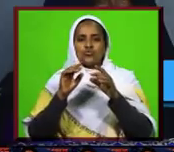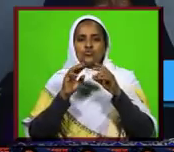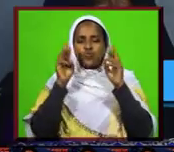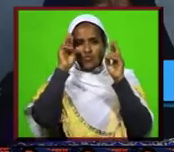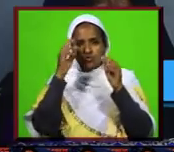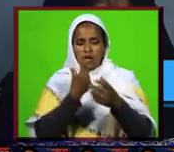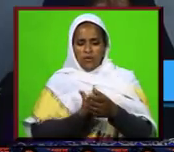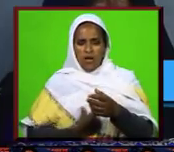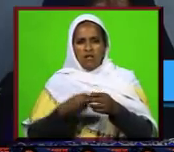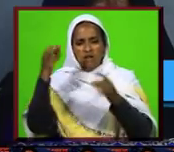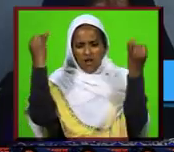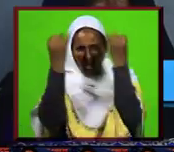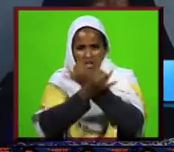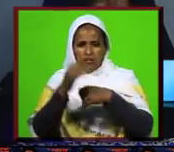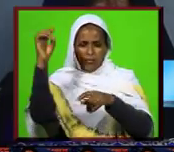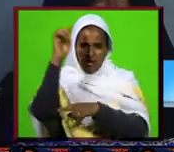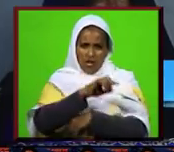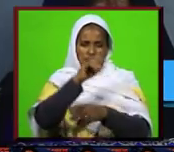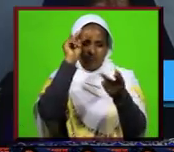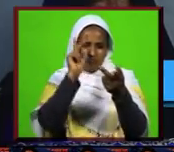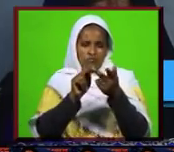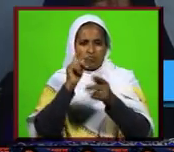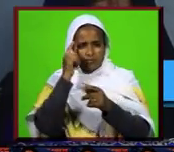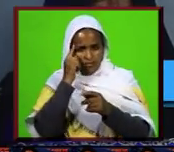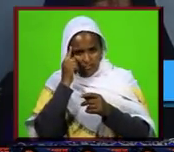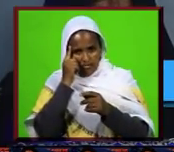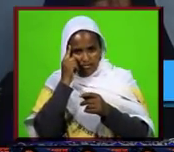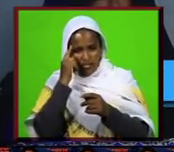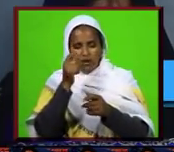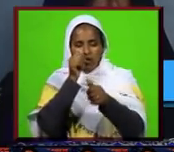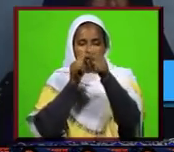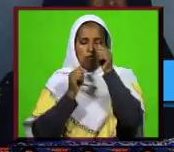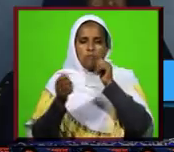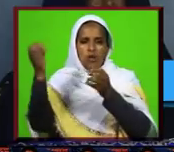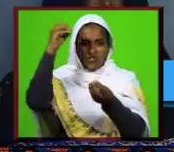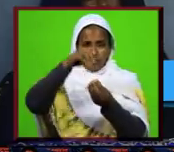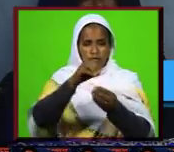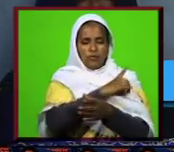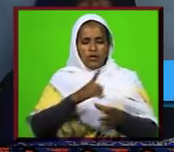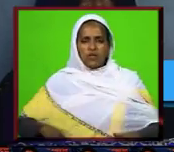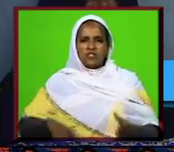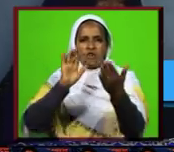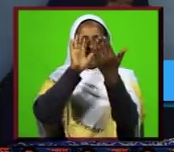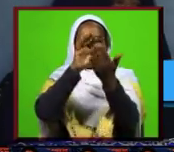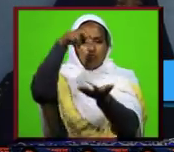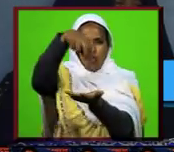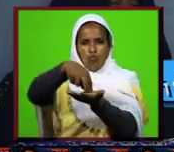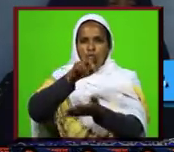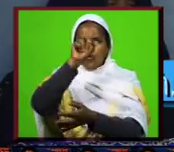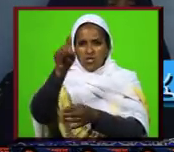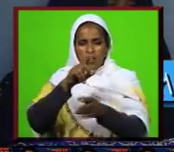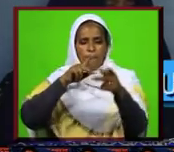ተቀን ለፕሮጀክቱ መሳካት በማሰብና በእንባ ጭምር በምእመናን ፊት ቆሞ በመጠየቅ